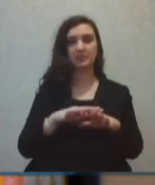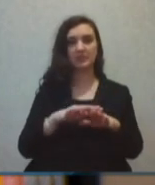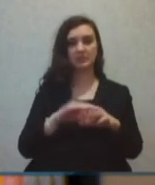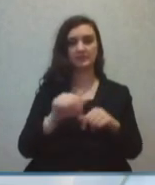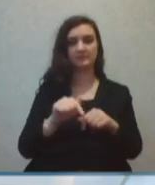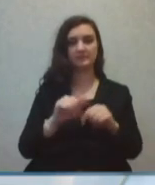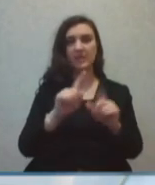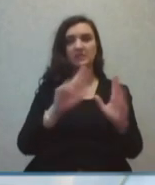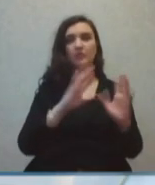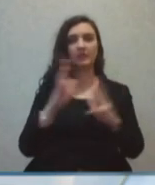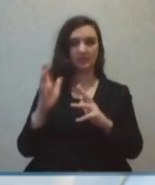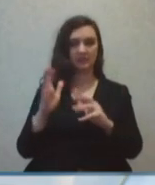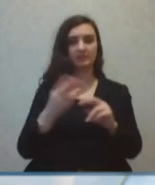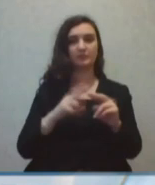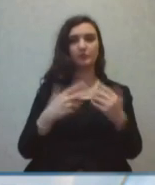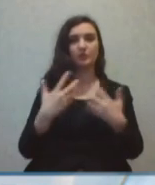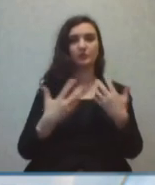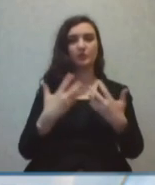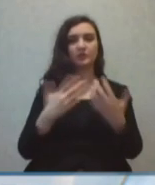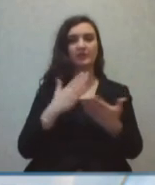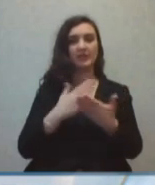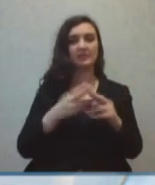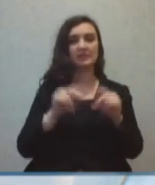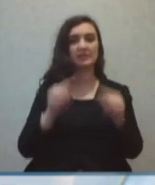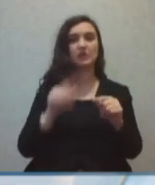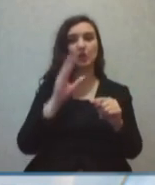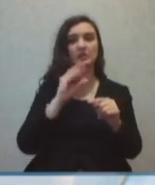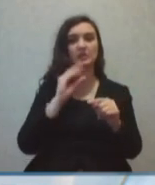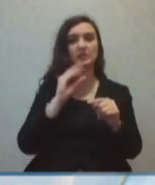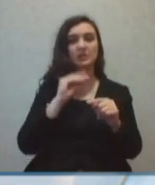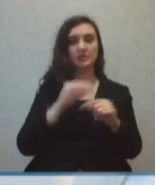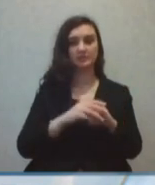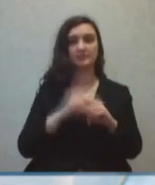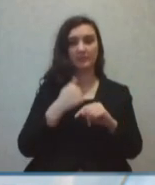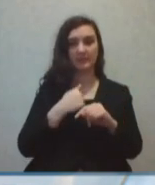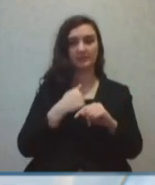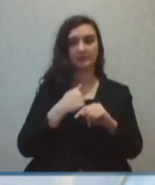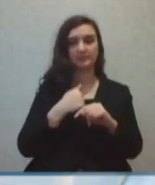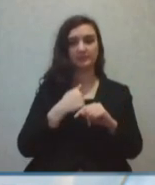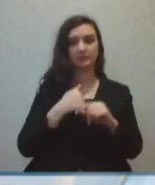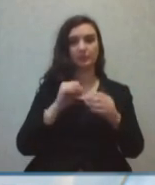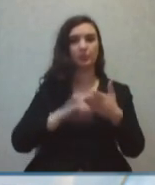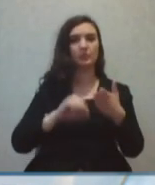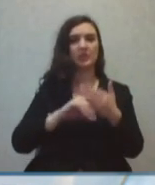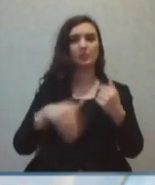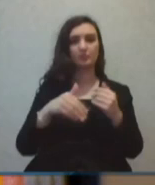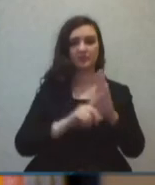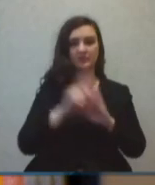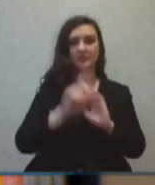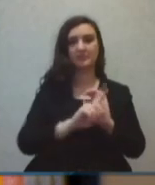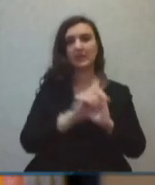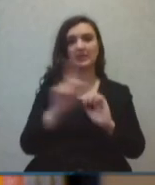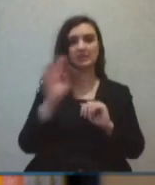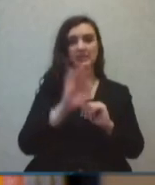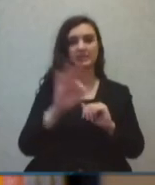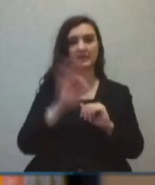გარკვეულ მოვლენებთან. შფოთვა არის ის, როდესაც მე უსაფუძვლოდ ვიწყებ რაღაცაზე,